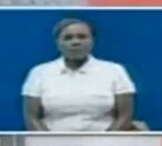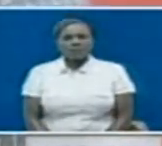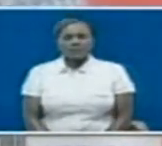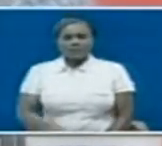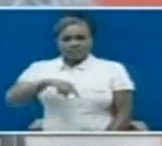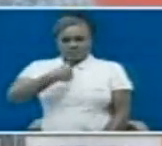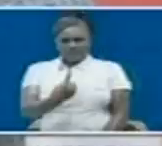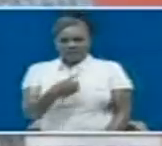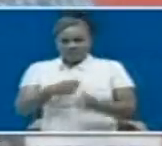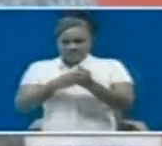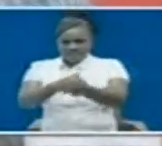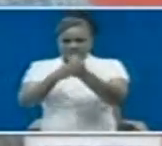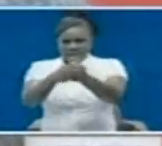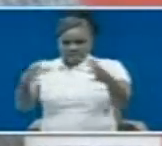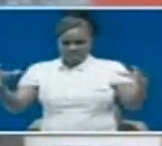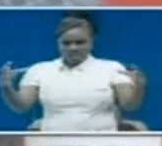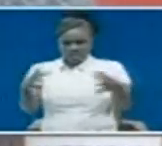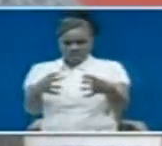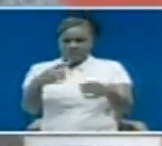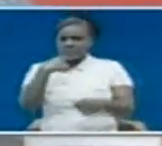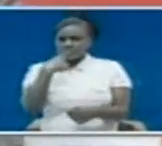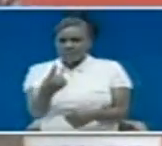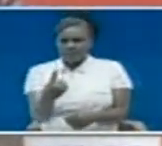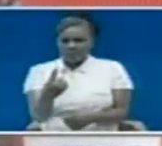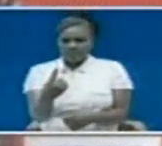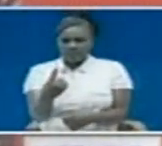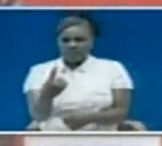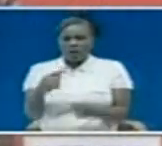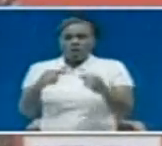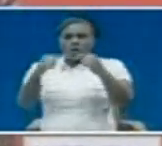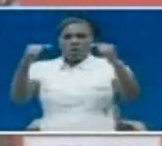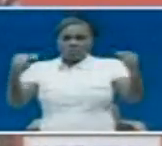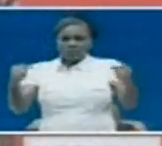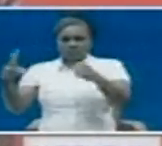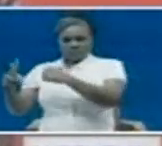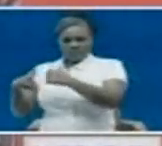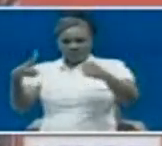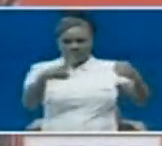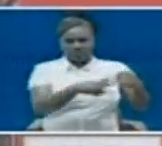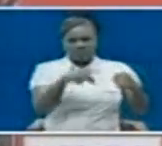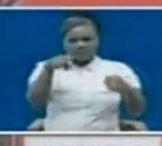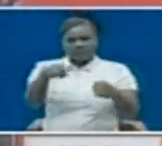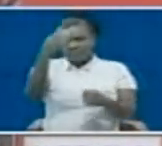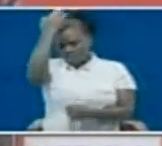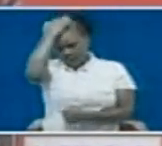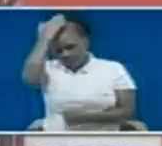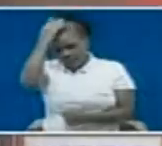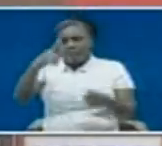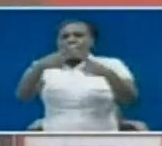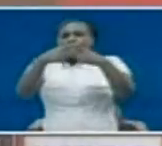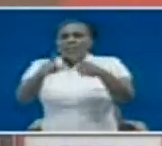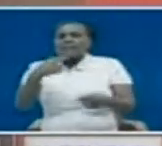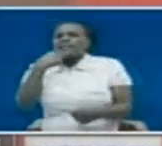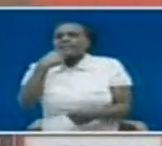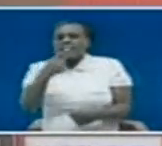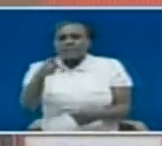Sisi kama vinara wa chama, tusemekana kama opposition kuna sabasaba ambayo itakuwa Jumatatu. Lakini